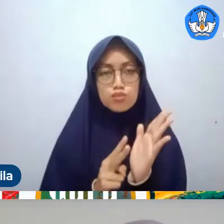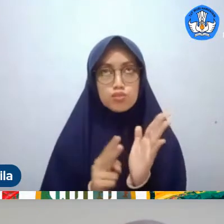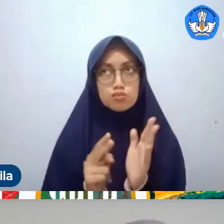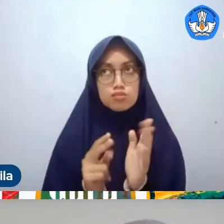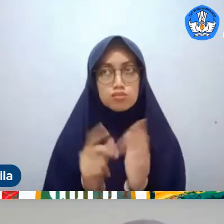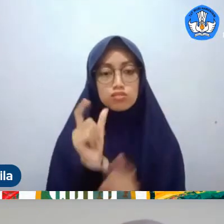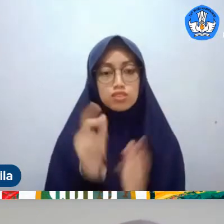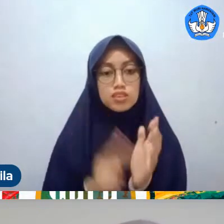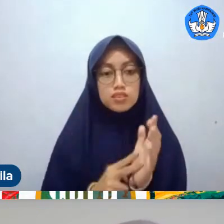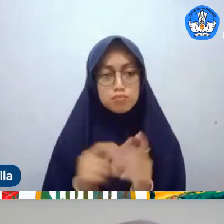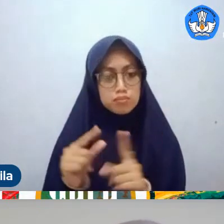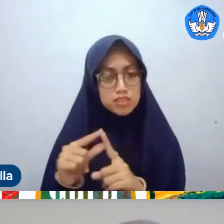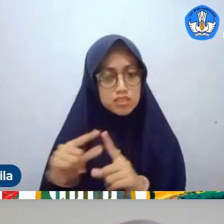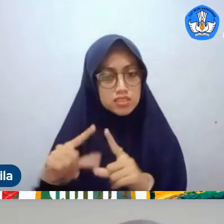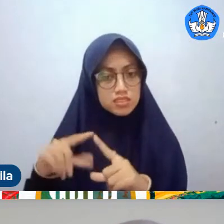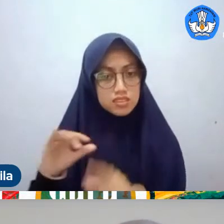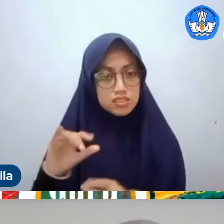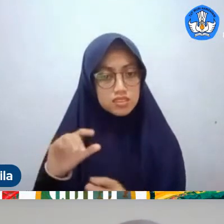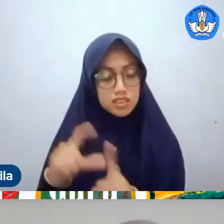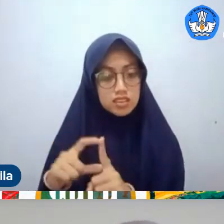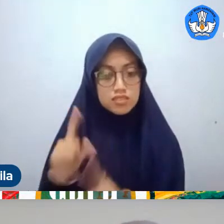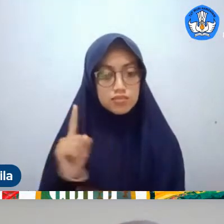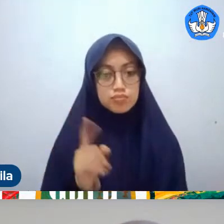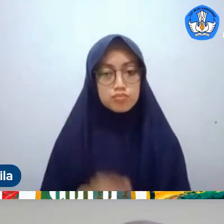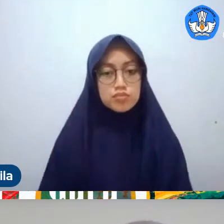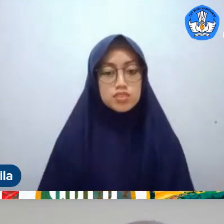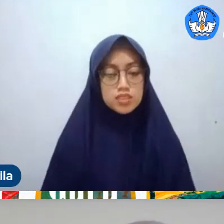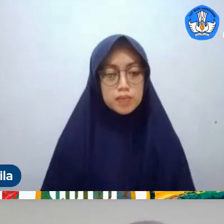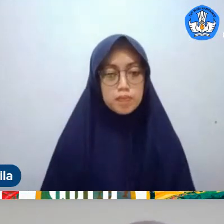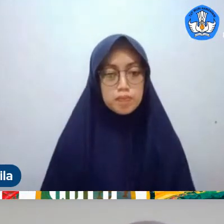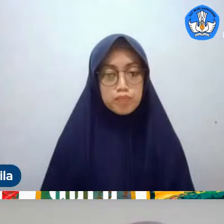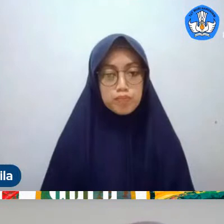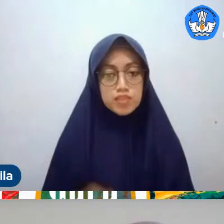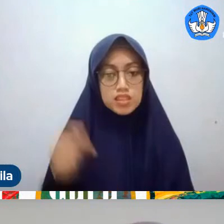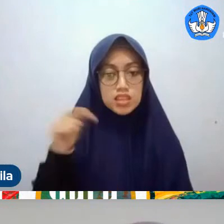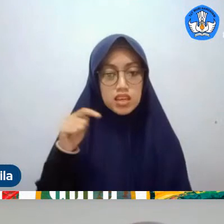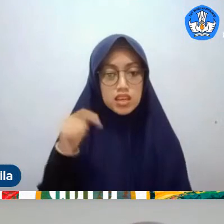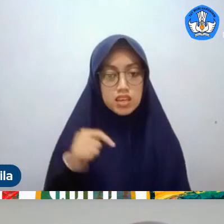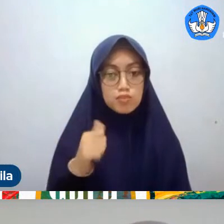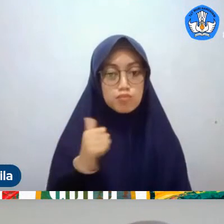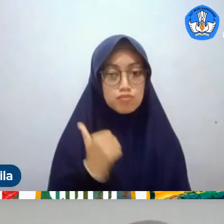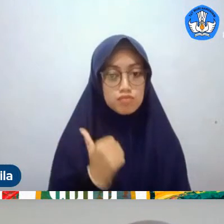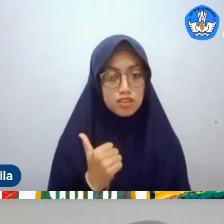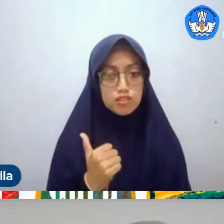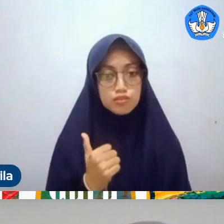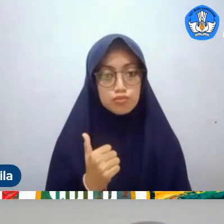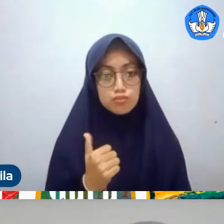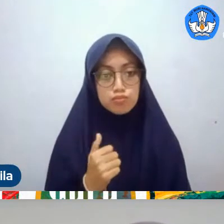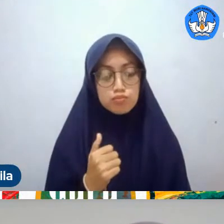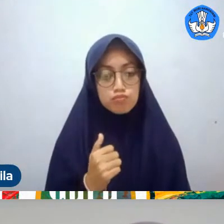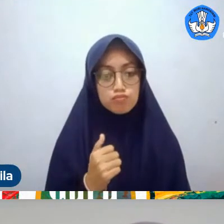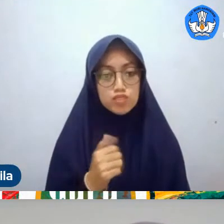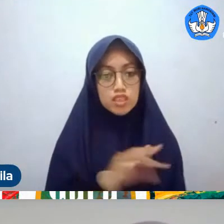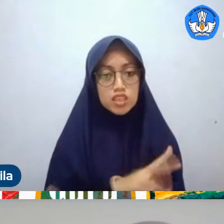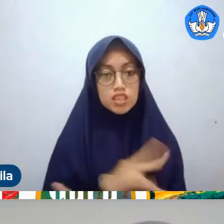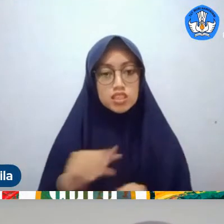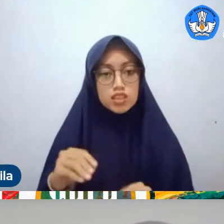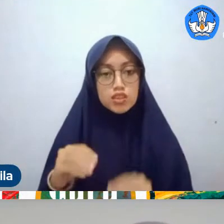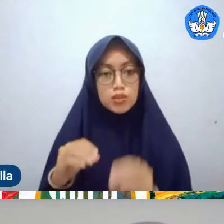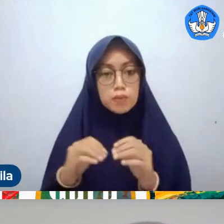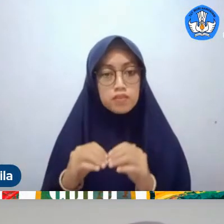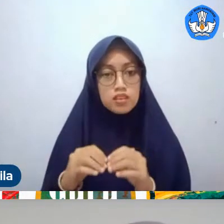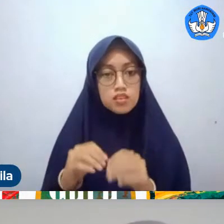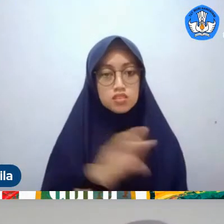Nah, beliau juga sekarang itu masih bekerja di Biro Psikologi Bina